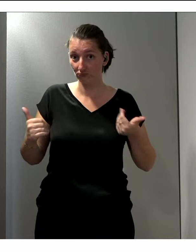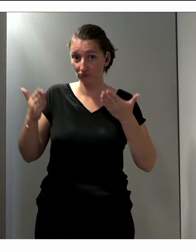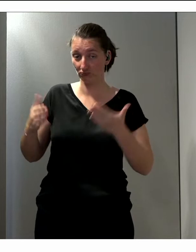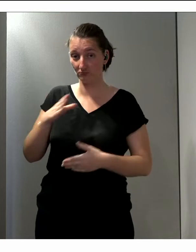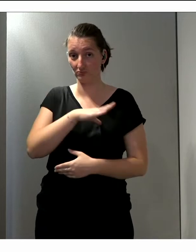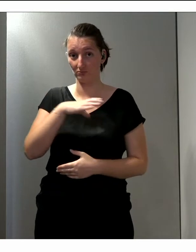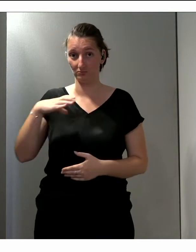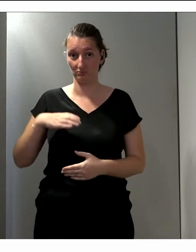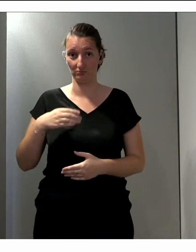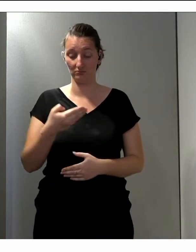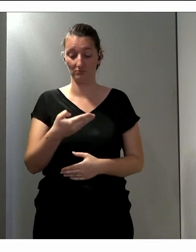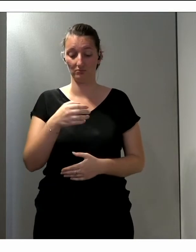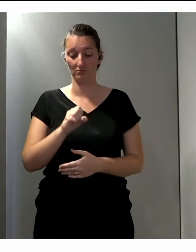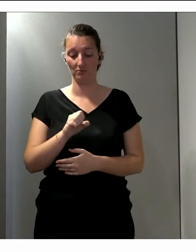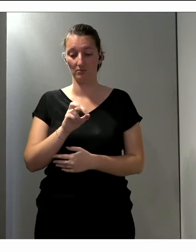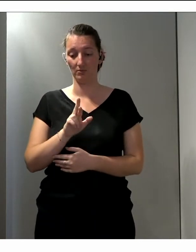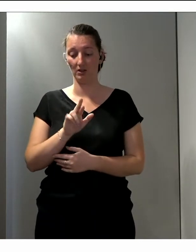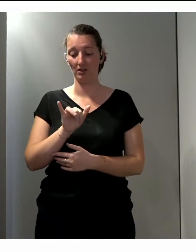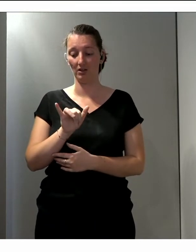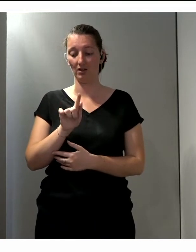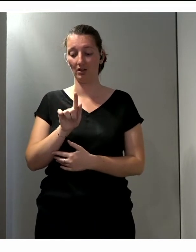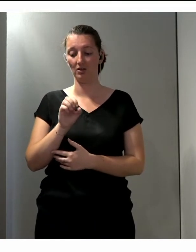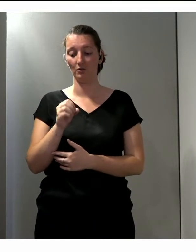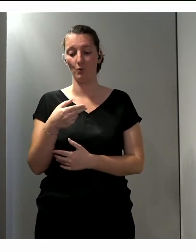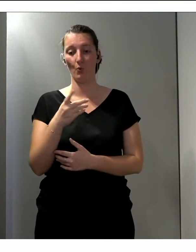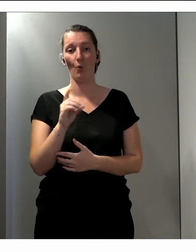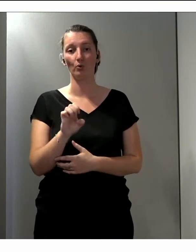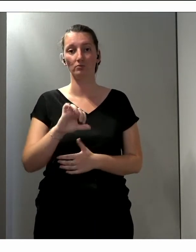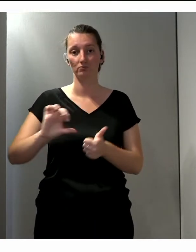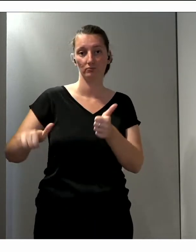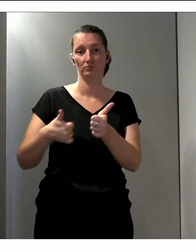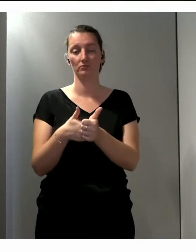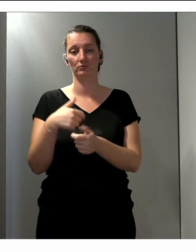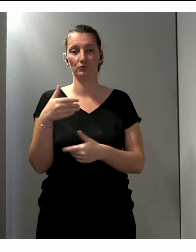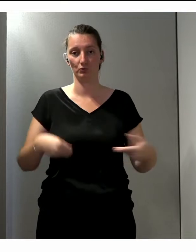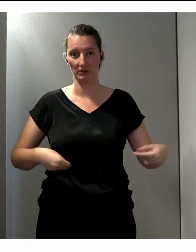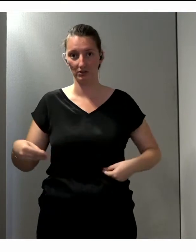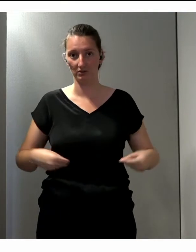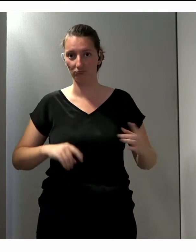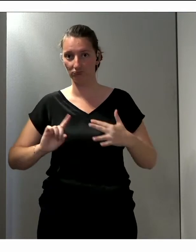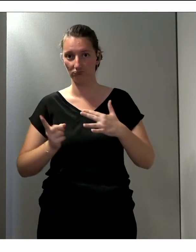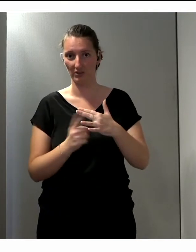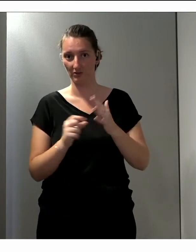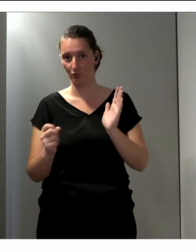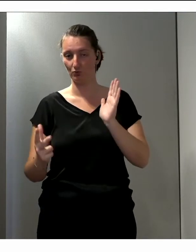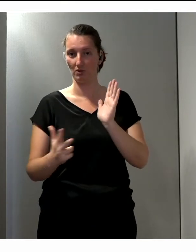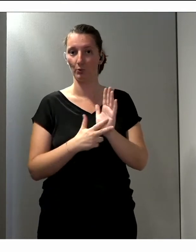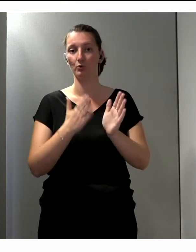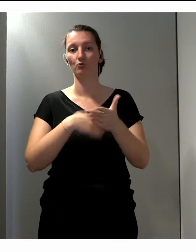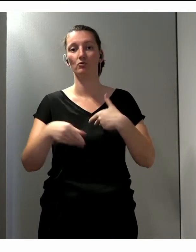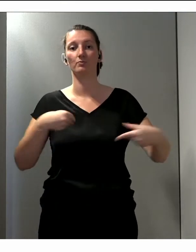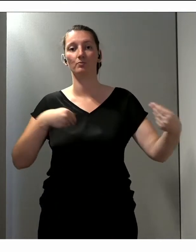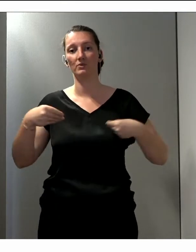à Madame Claire Mérigonde, qui est donc sous-directrice de l'insertion et de la probation à la direction de